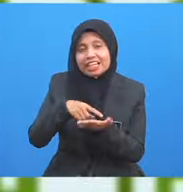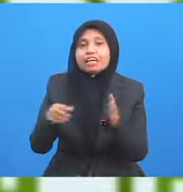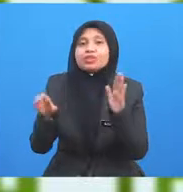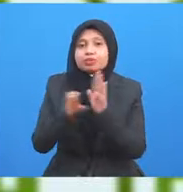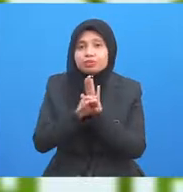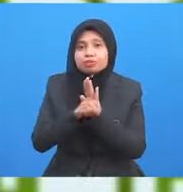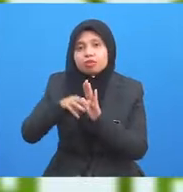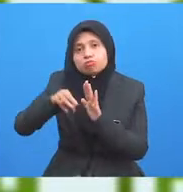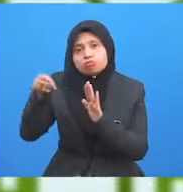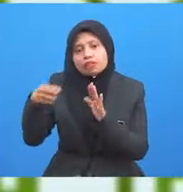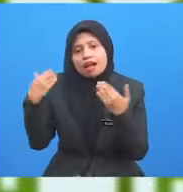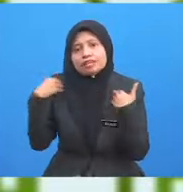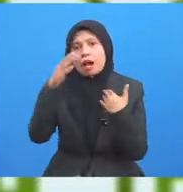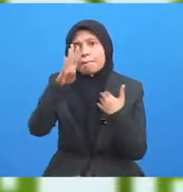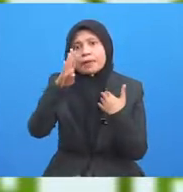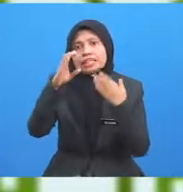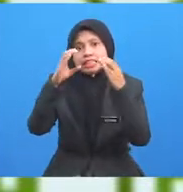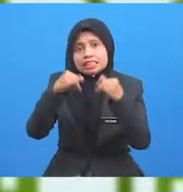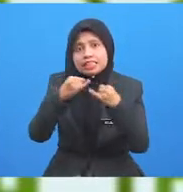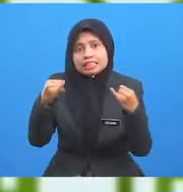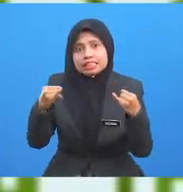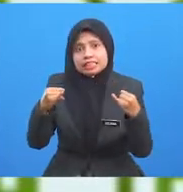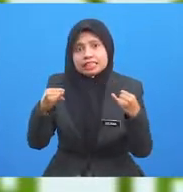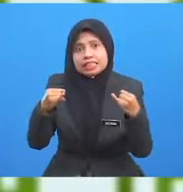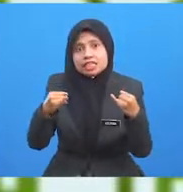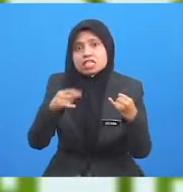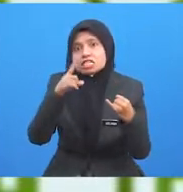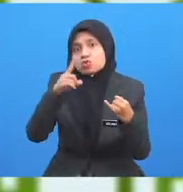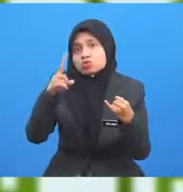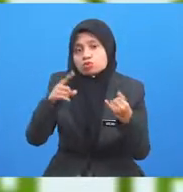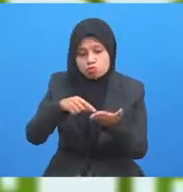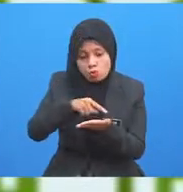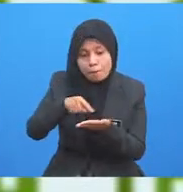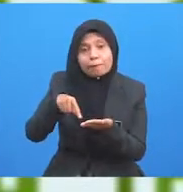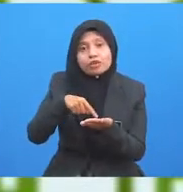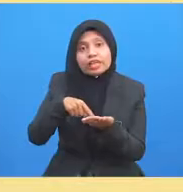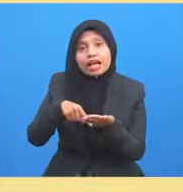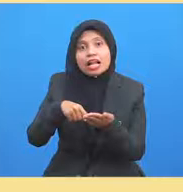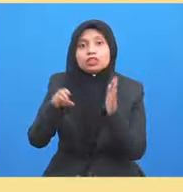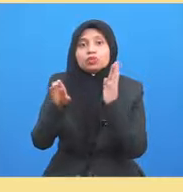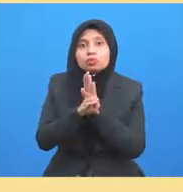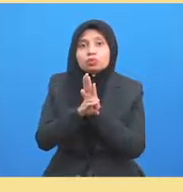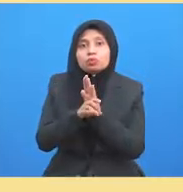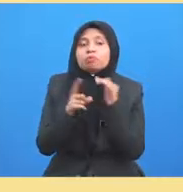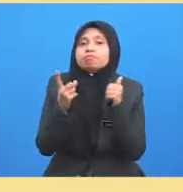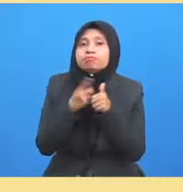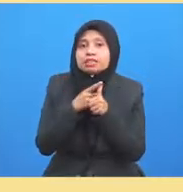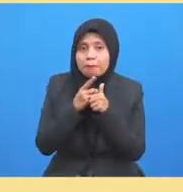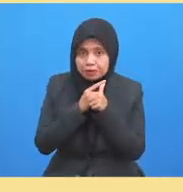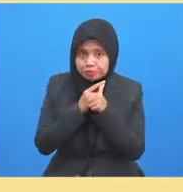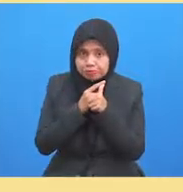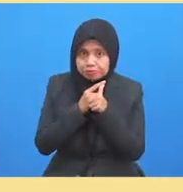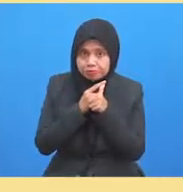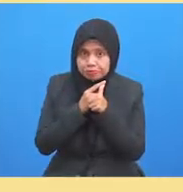Murid-murid, terdapat empat ciri-ciri utama sesebuah model olokan itu. Ciri model olokan yang